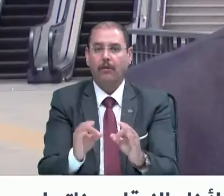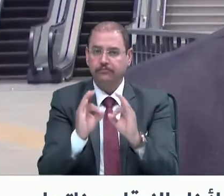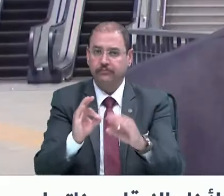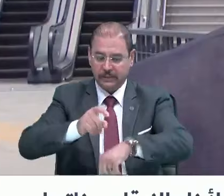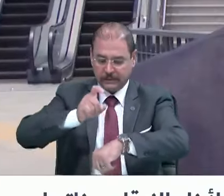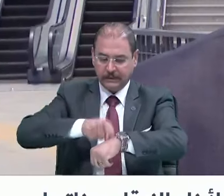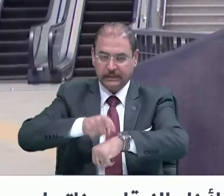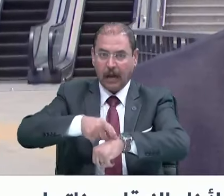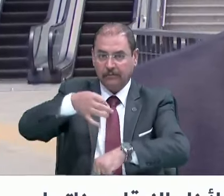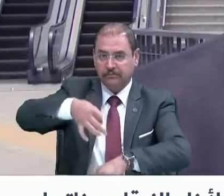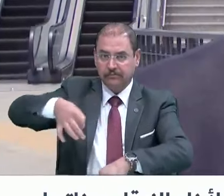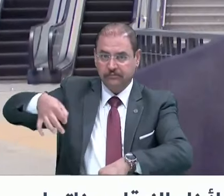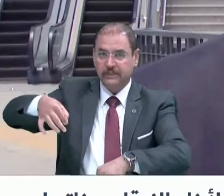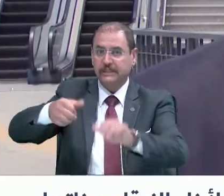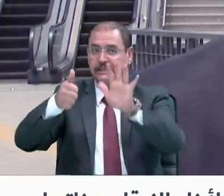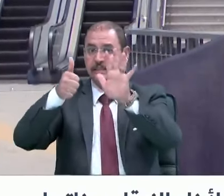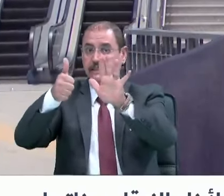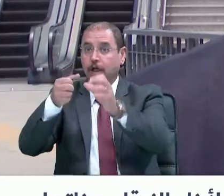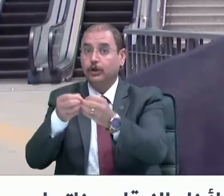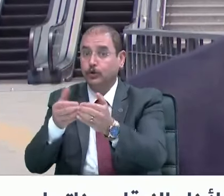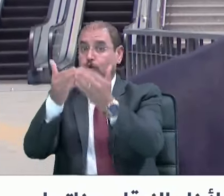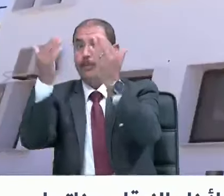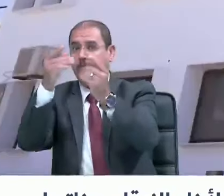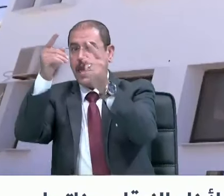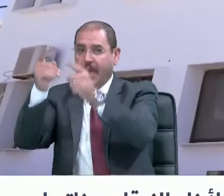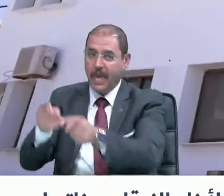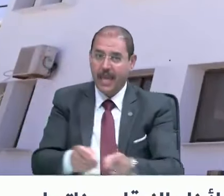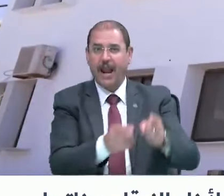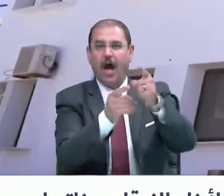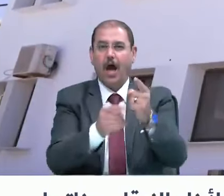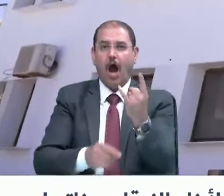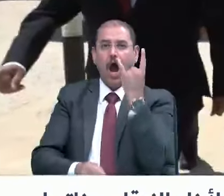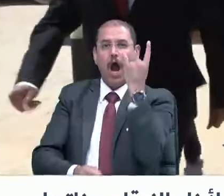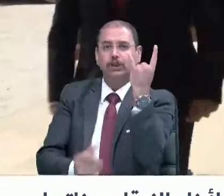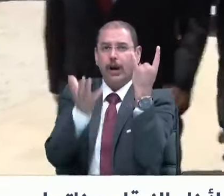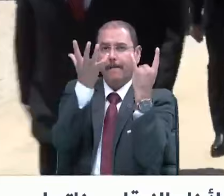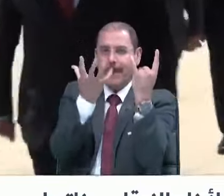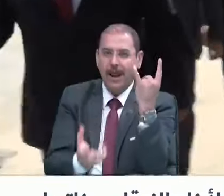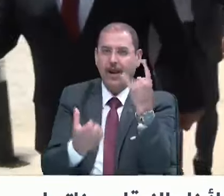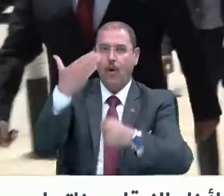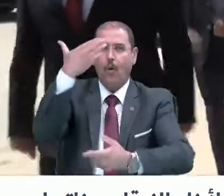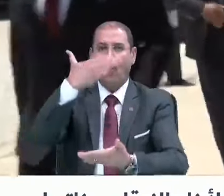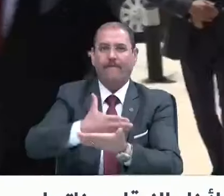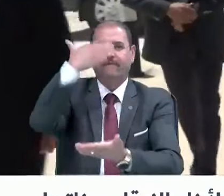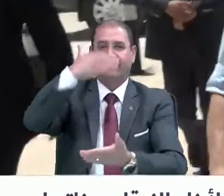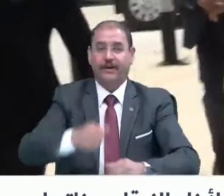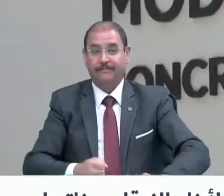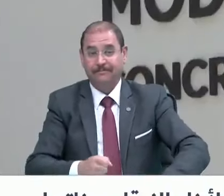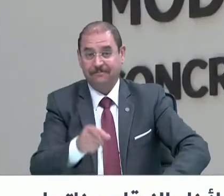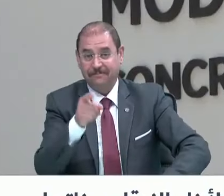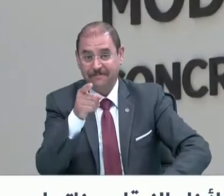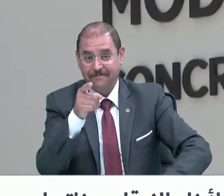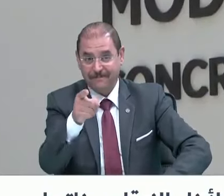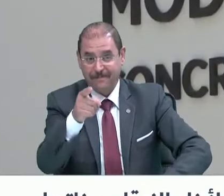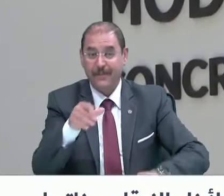العمل من السادسة صباحًا حتى العاشرة مساءً. وزار جلالة الملك في مدينة الحلابات الصناعية مصنع المعيارية